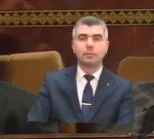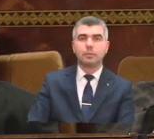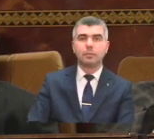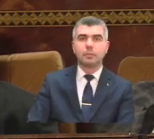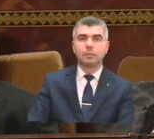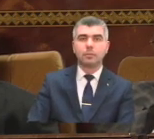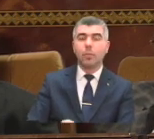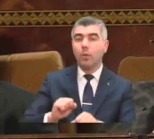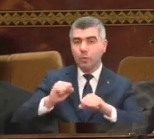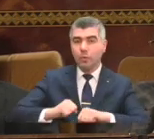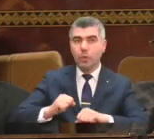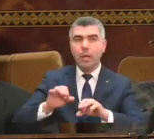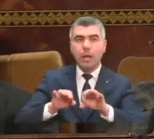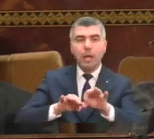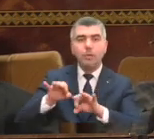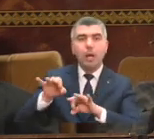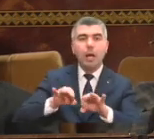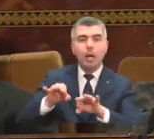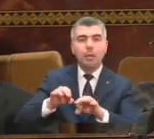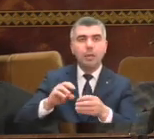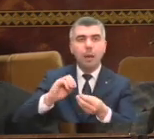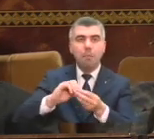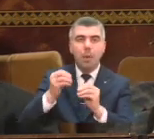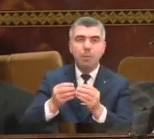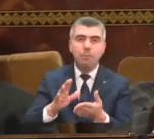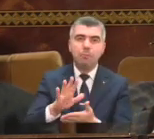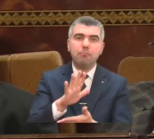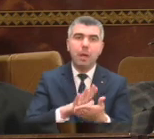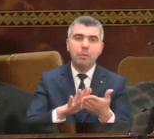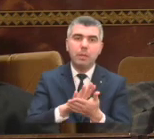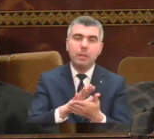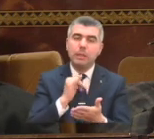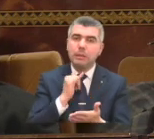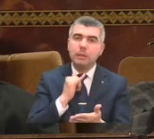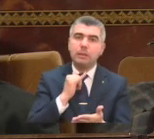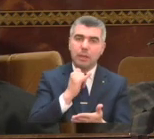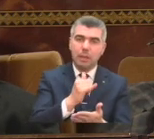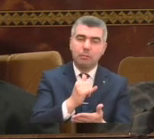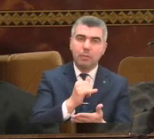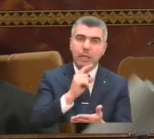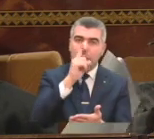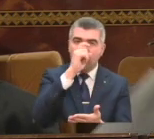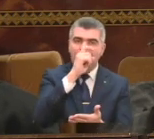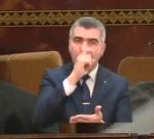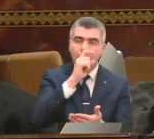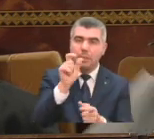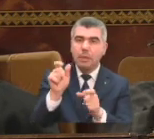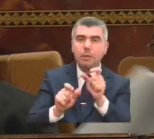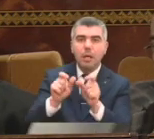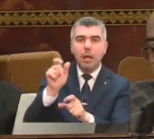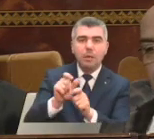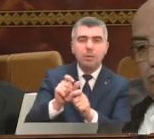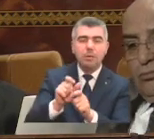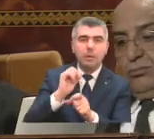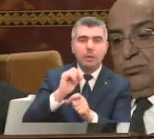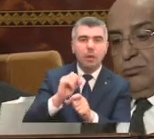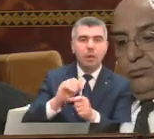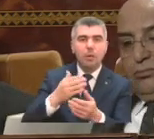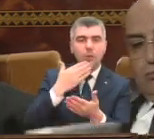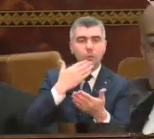هل من إجراءات فعلية لحل هذه الإشكالية التي باتت تشكل خطرا على العنصر البشري والبيئي؟ وشكرا سيد